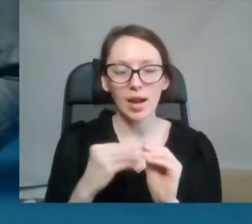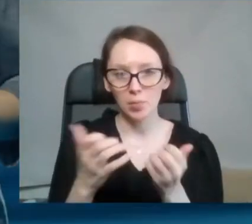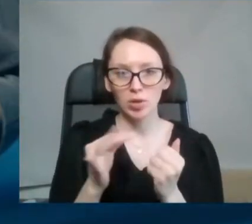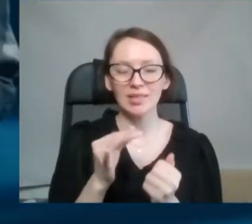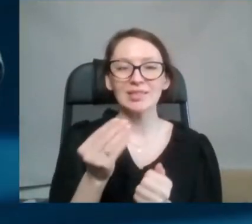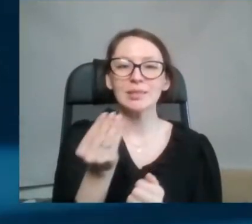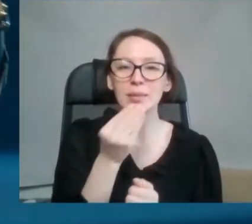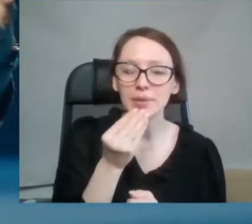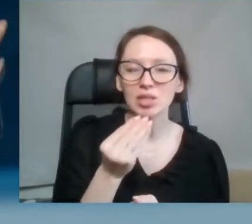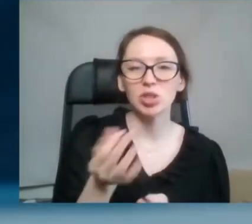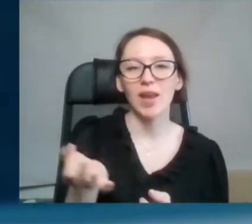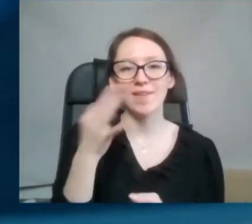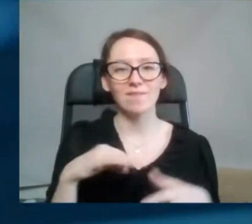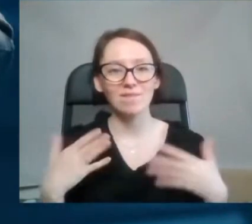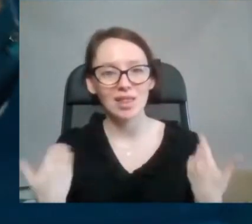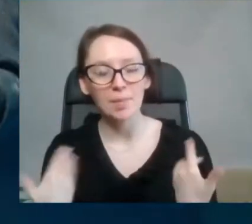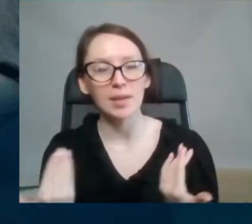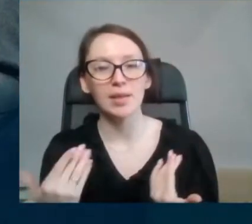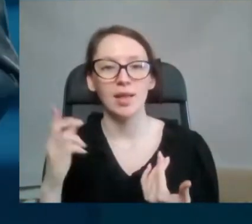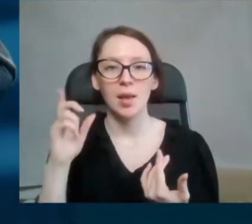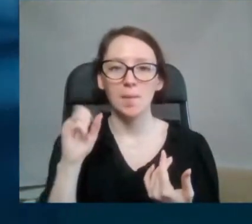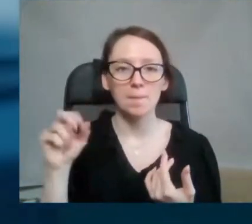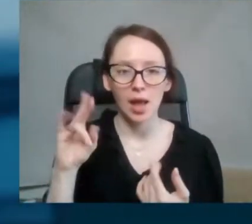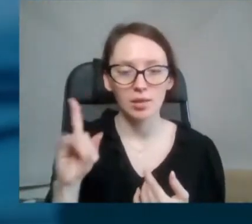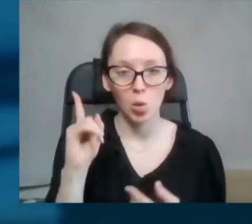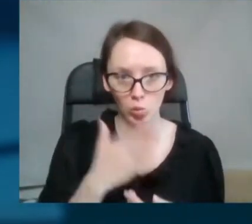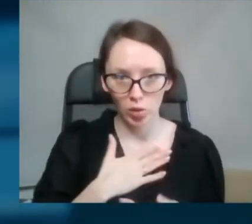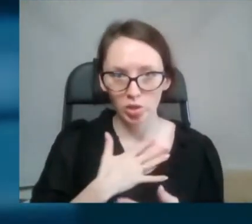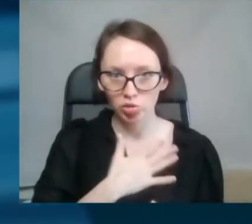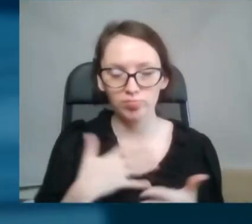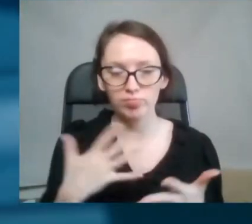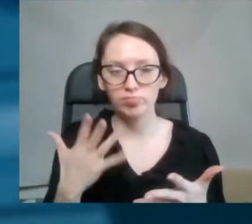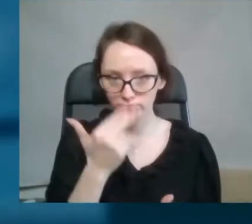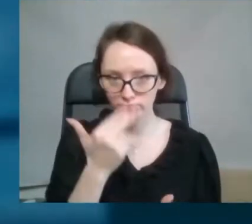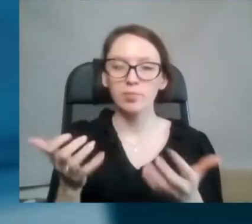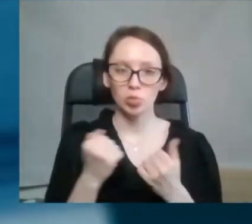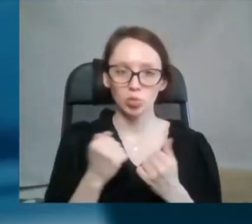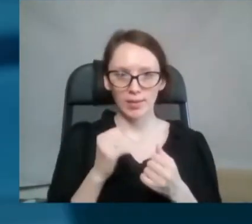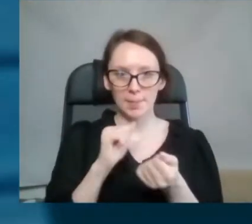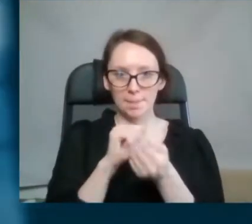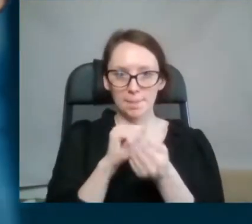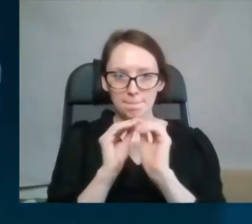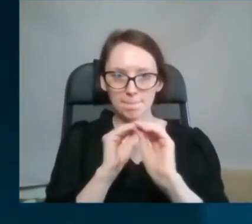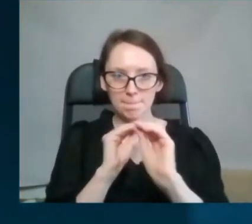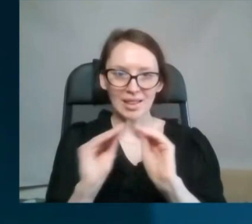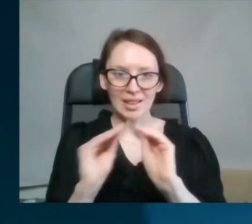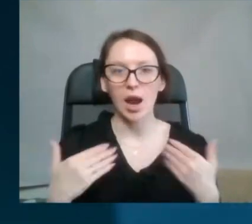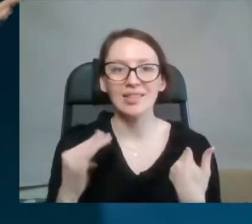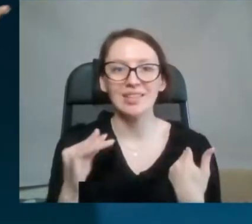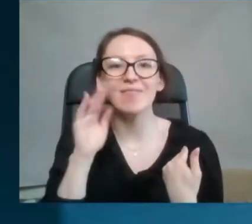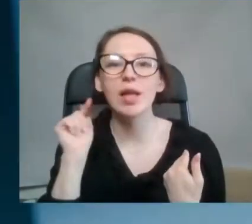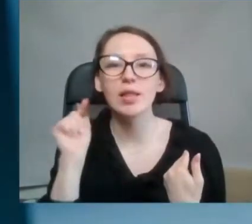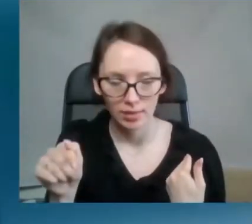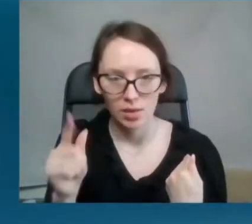БАДов. Но наш организм привык получать минералы из воды. Ведь